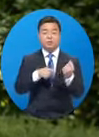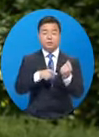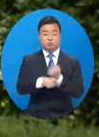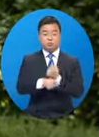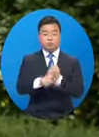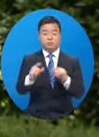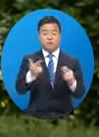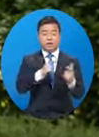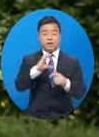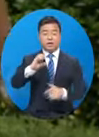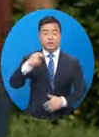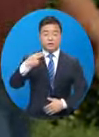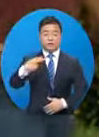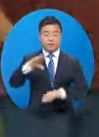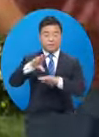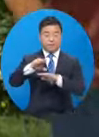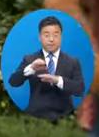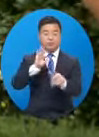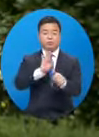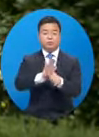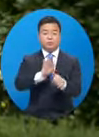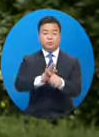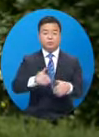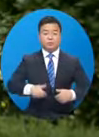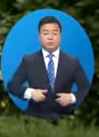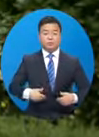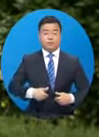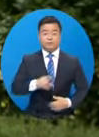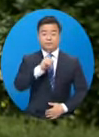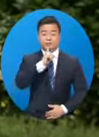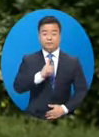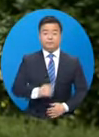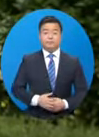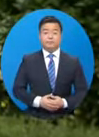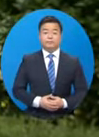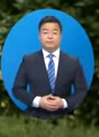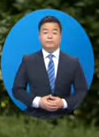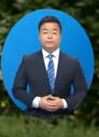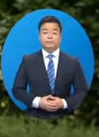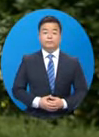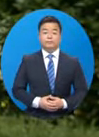전향적인 정책 지원이 필요하다는 지적입니다. EBS 뉴스 서연아입니다.